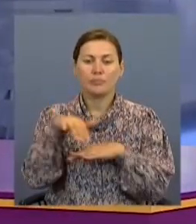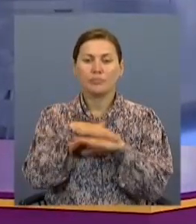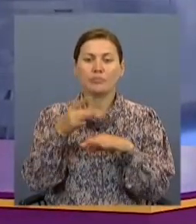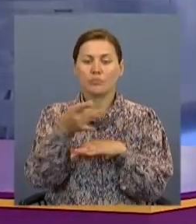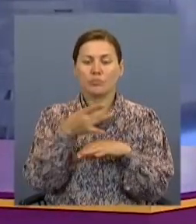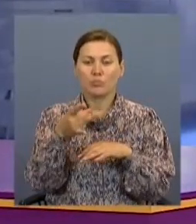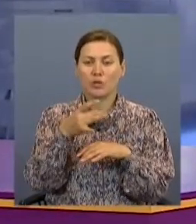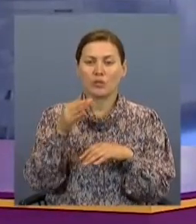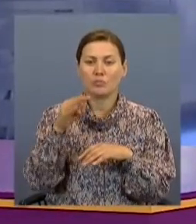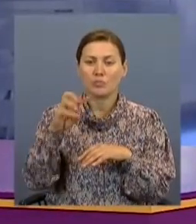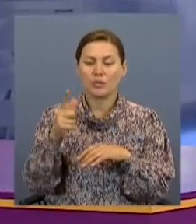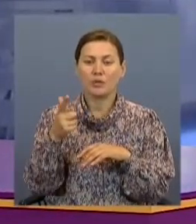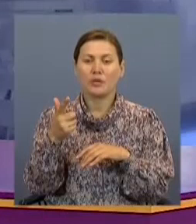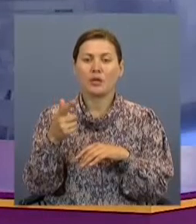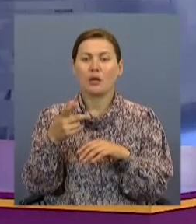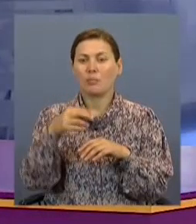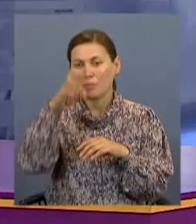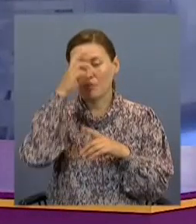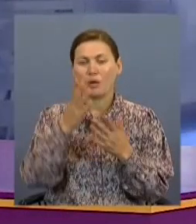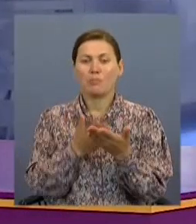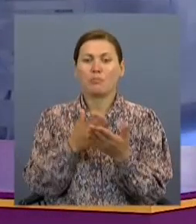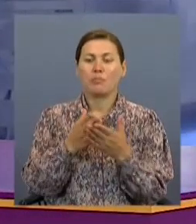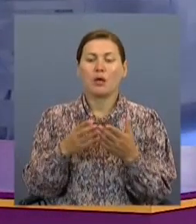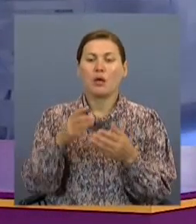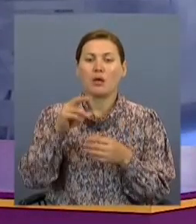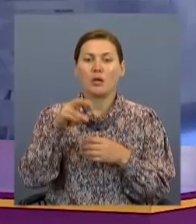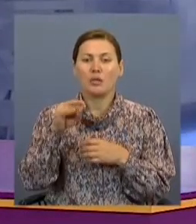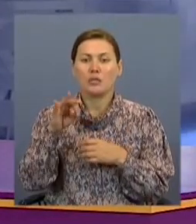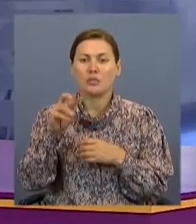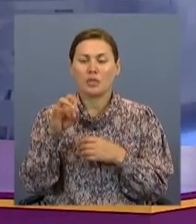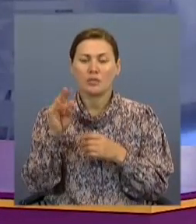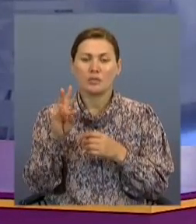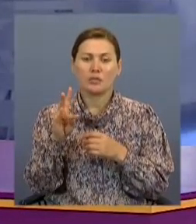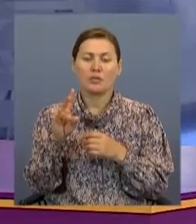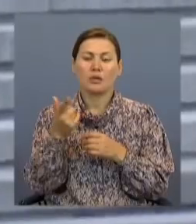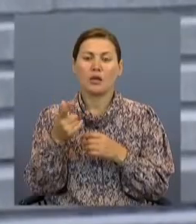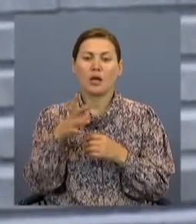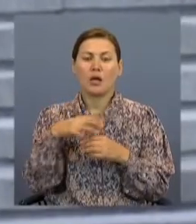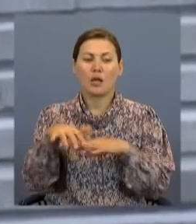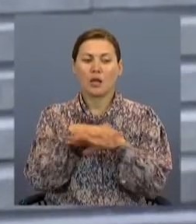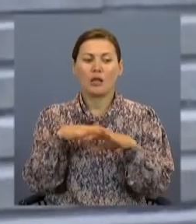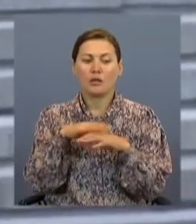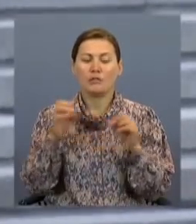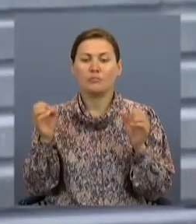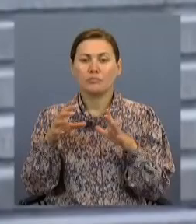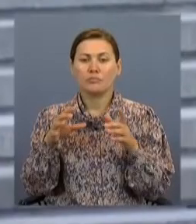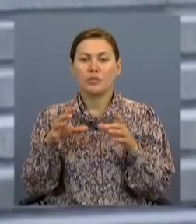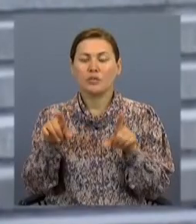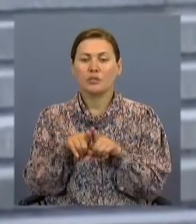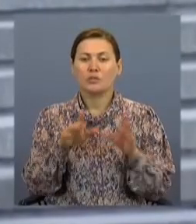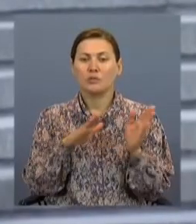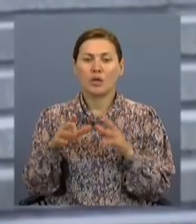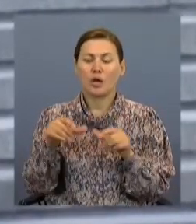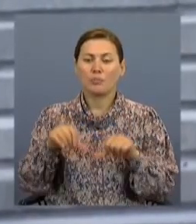төрағасы Си Цзиньпинмен, мемлекеттік кеңесінің премьері Ли Кэцянмен, бүкіл қытайлық халық өкілдері жиналысының тұрақты